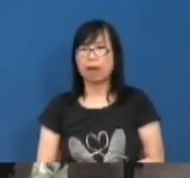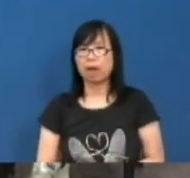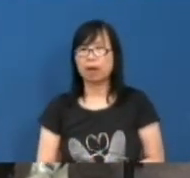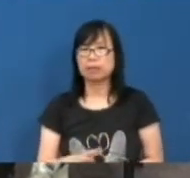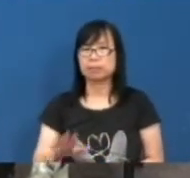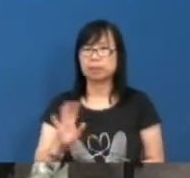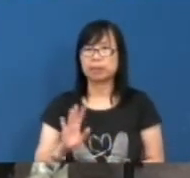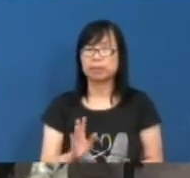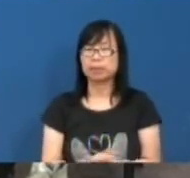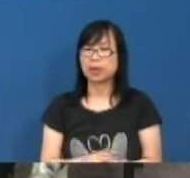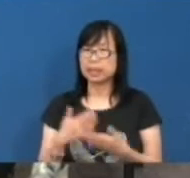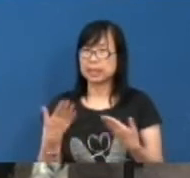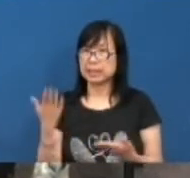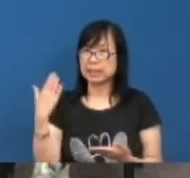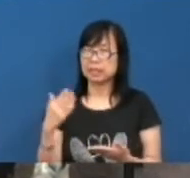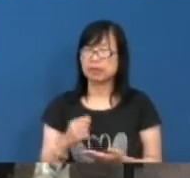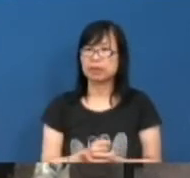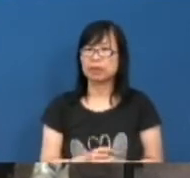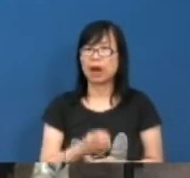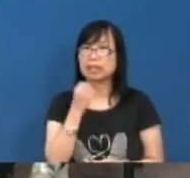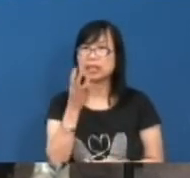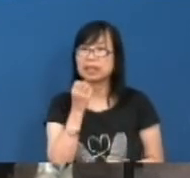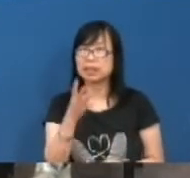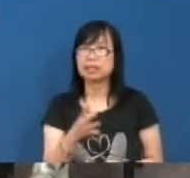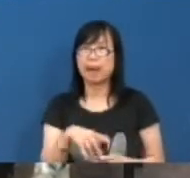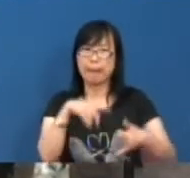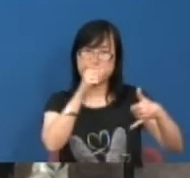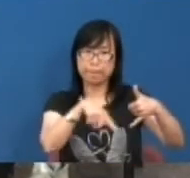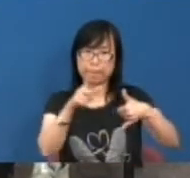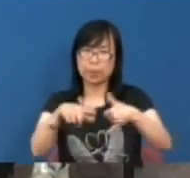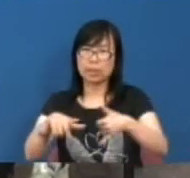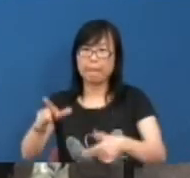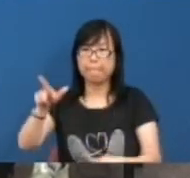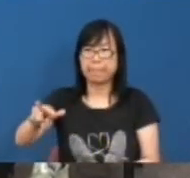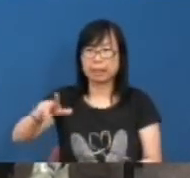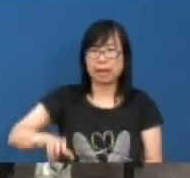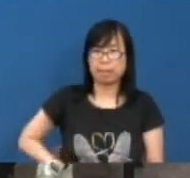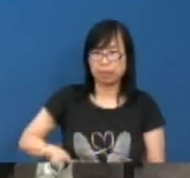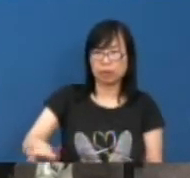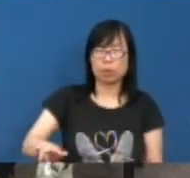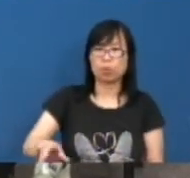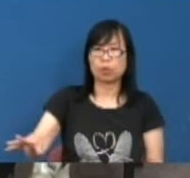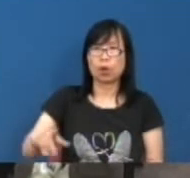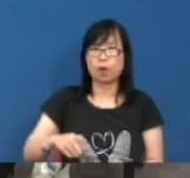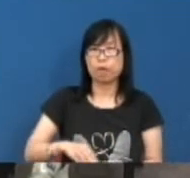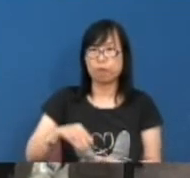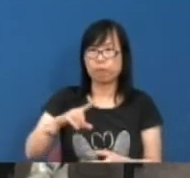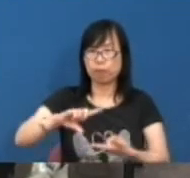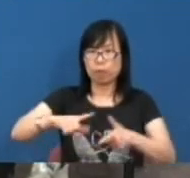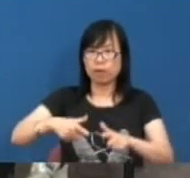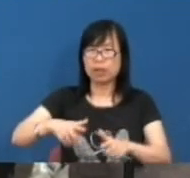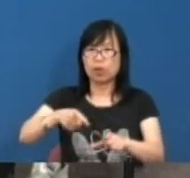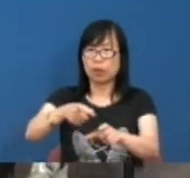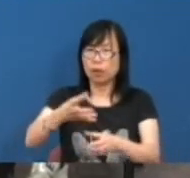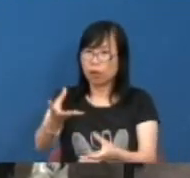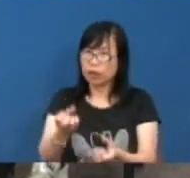的那麼彈性。當時可能我們也建議過以個人的八達通去即係其中一個方法去收錢，以前